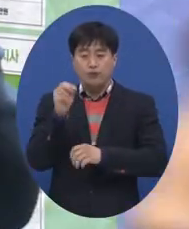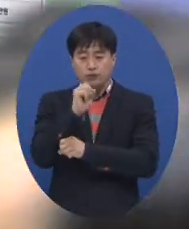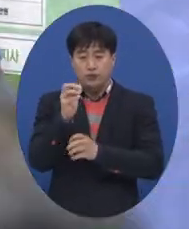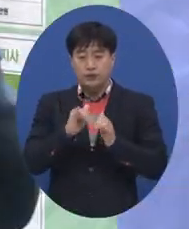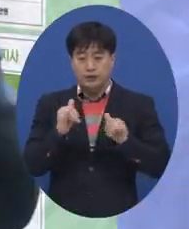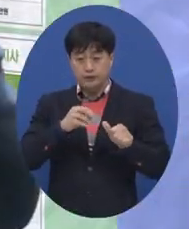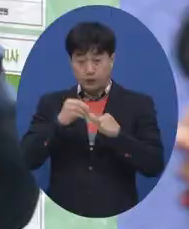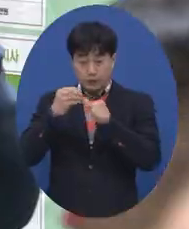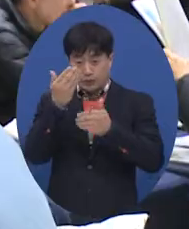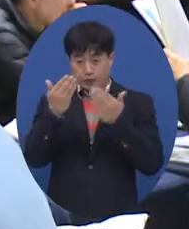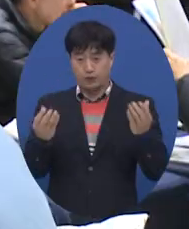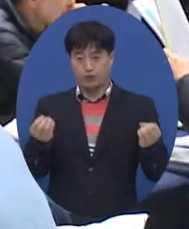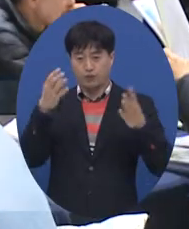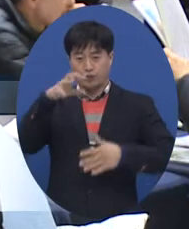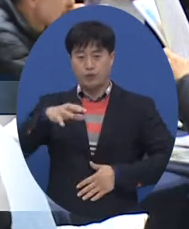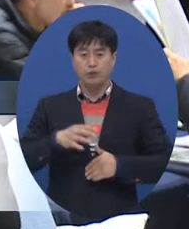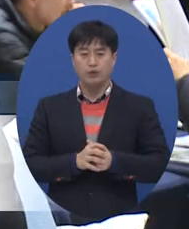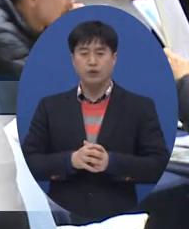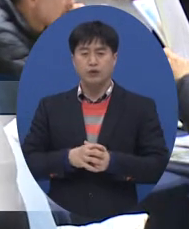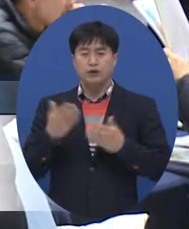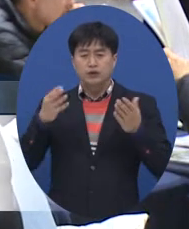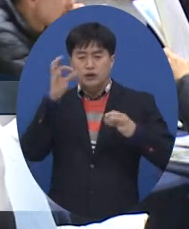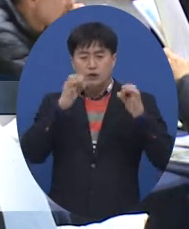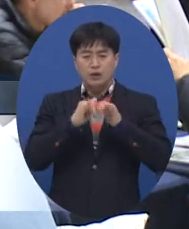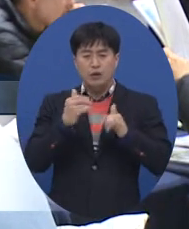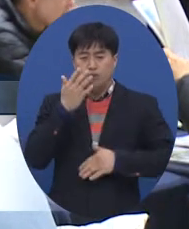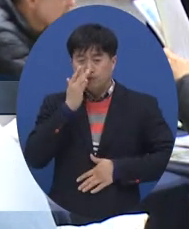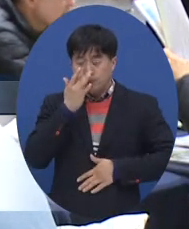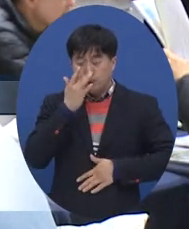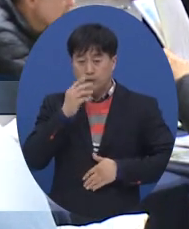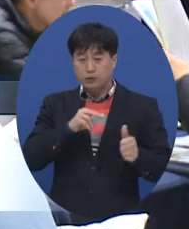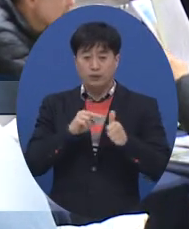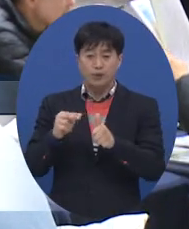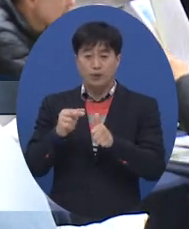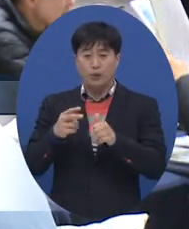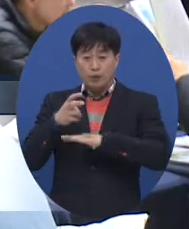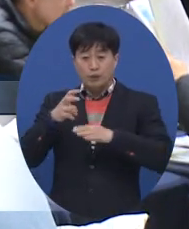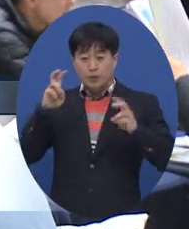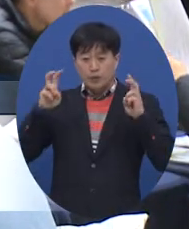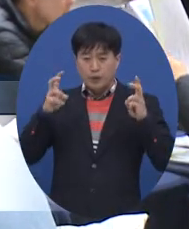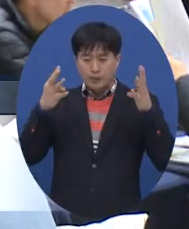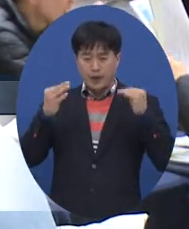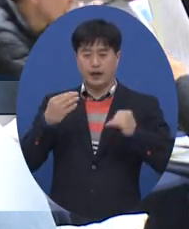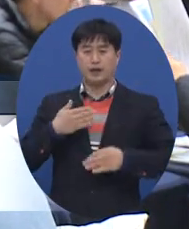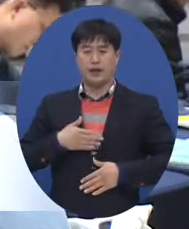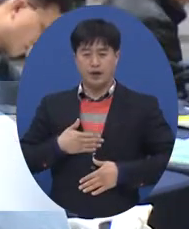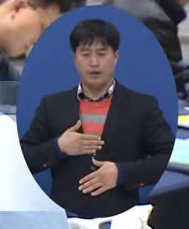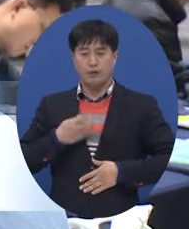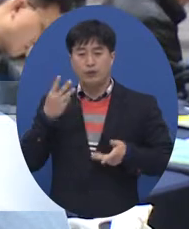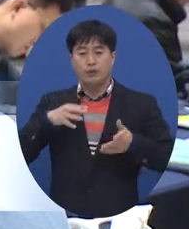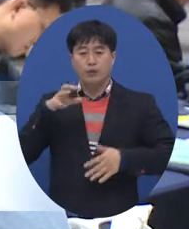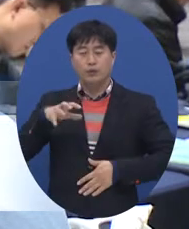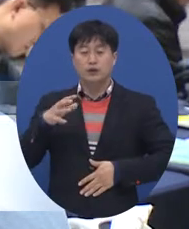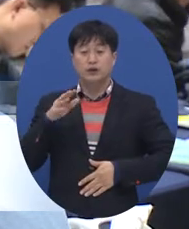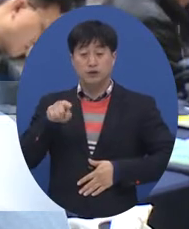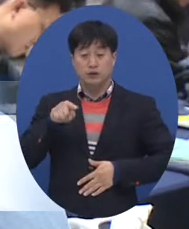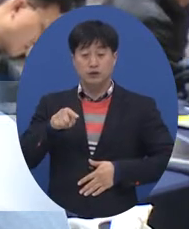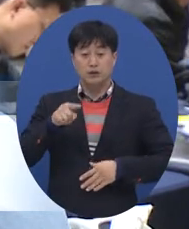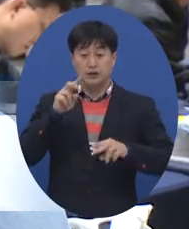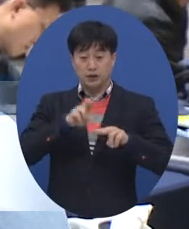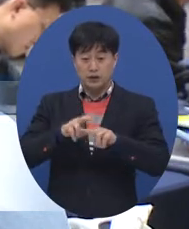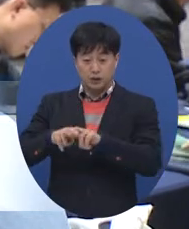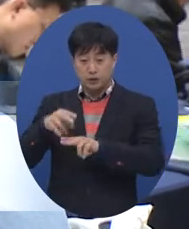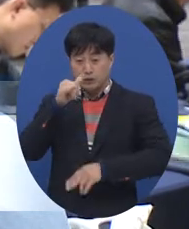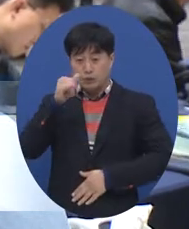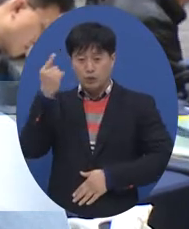박람회 현장입니다. 구직자로서는 몰랐던 정보를 운수회사도 많이 알게 되고 경기도에서 이런